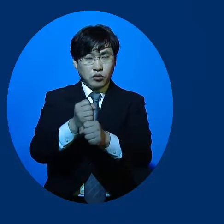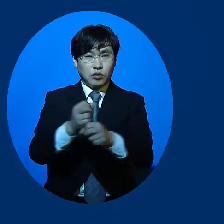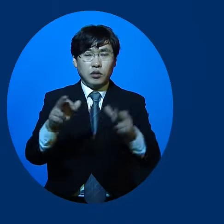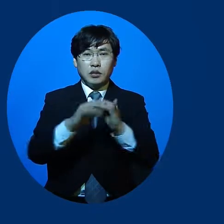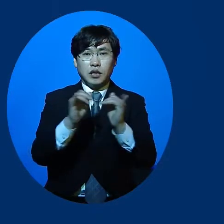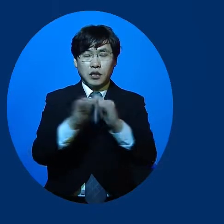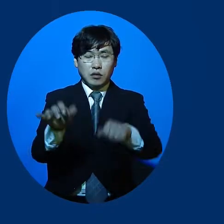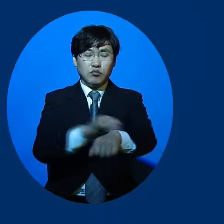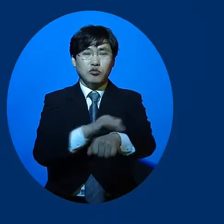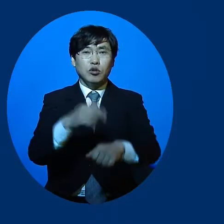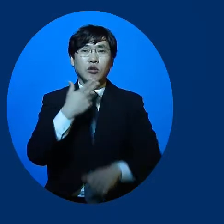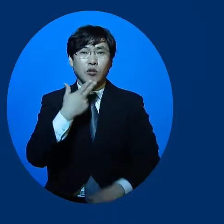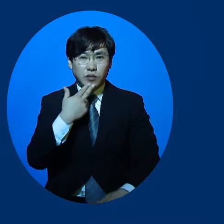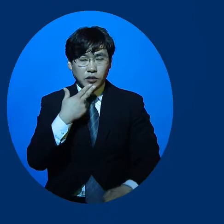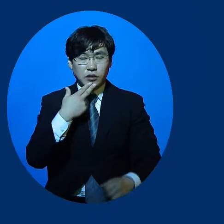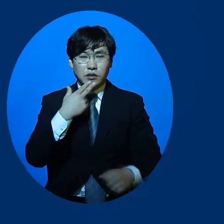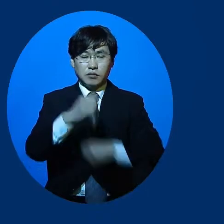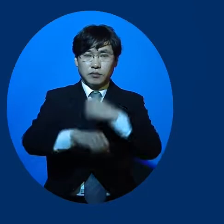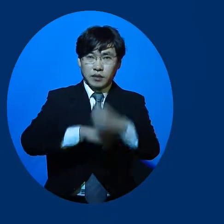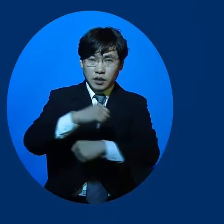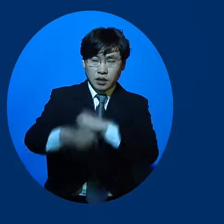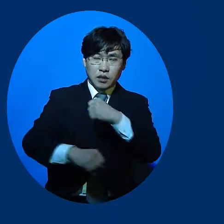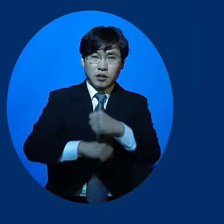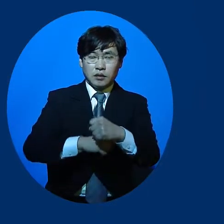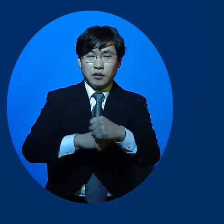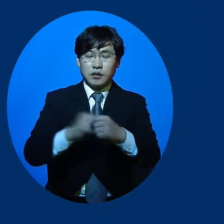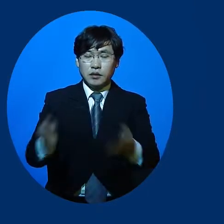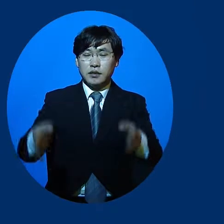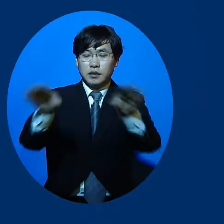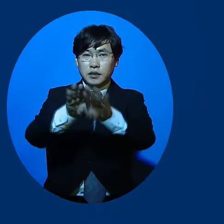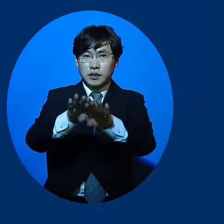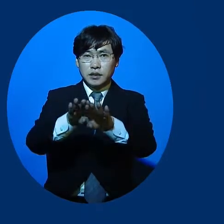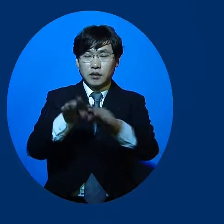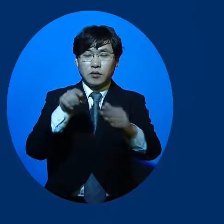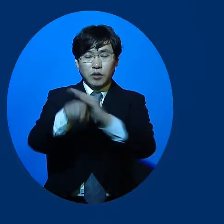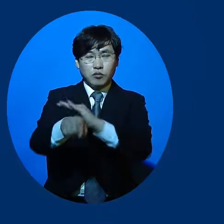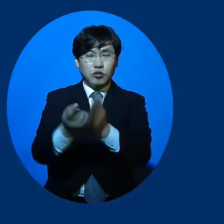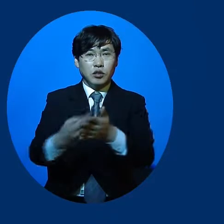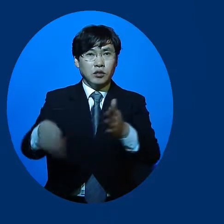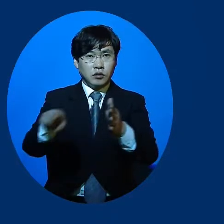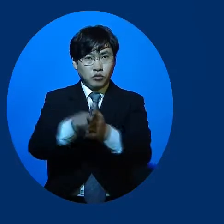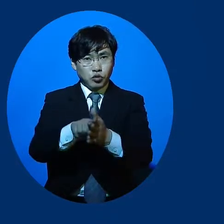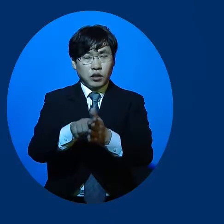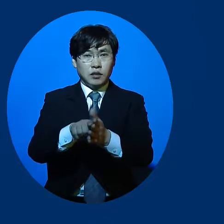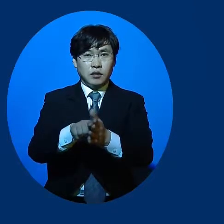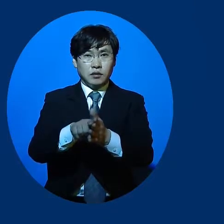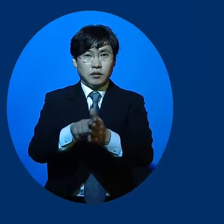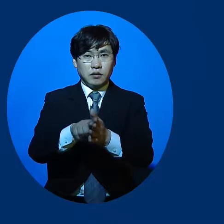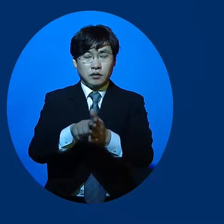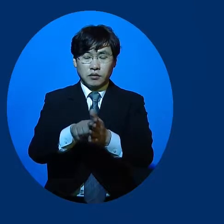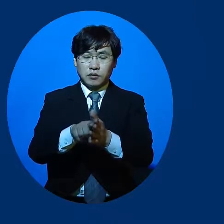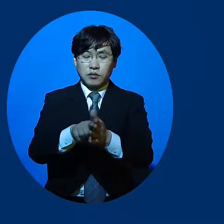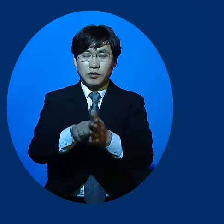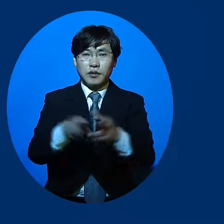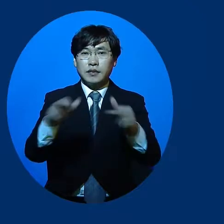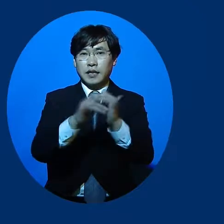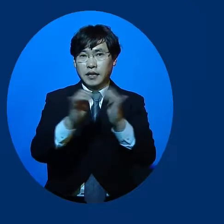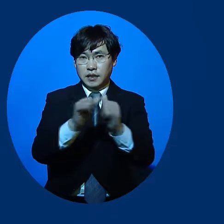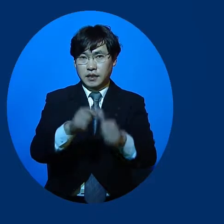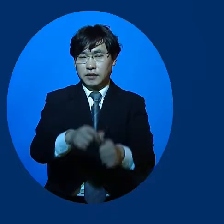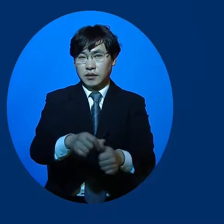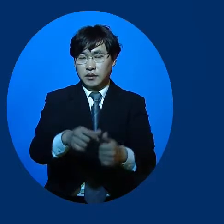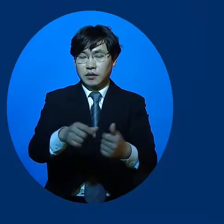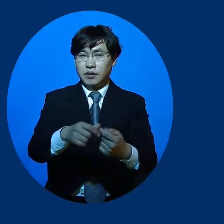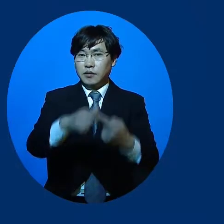장애인이 불편 없이 자유롭게 생활체육을 향유할 수 있도록 장애인 우선 이용 체육시설도